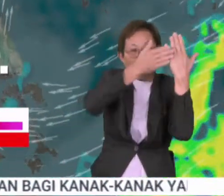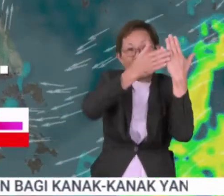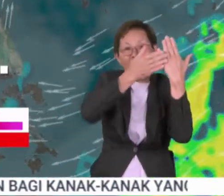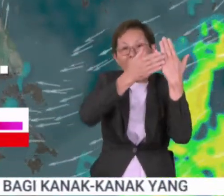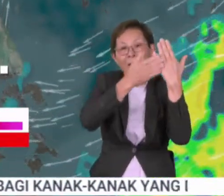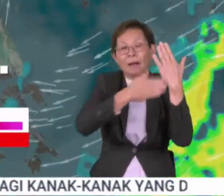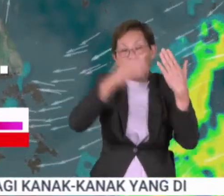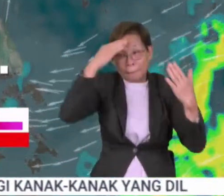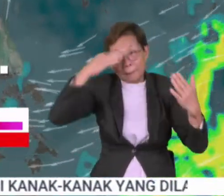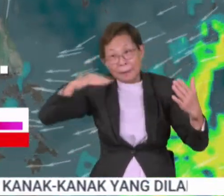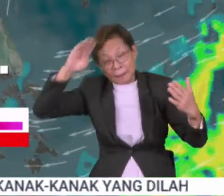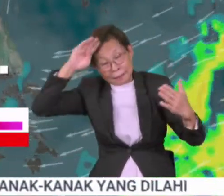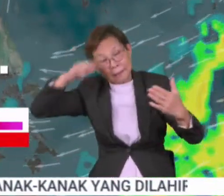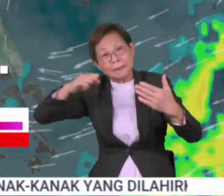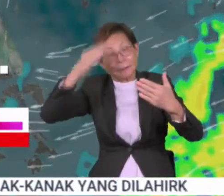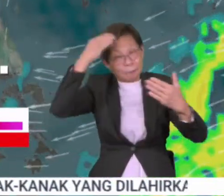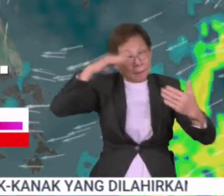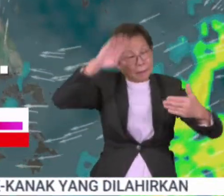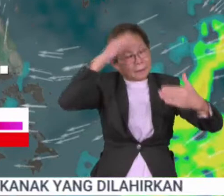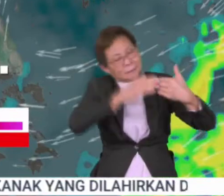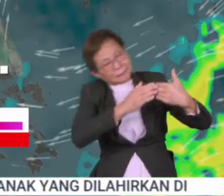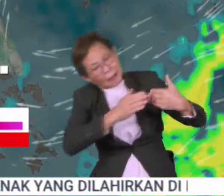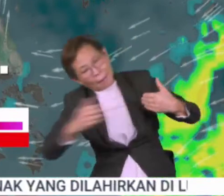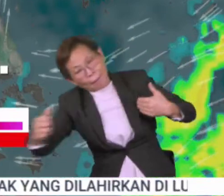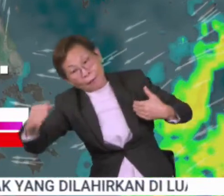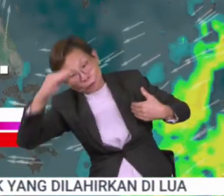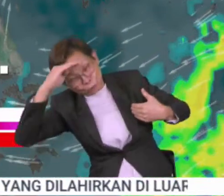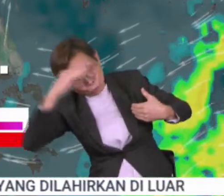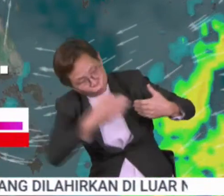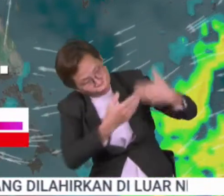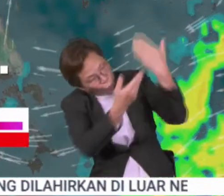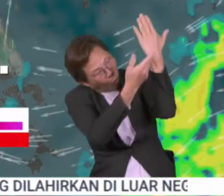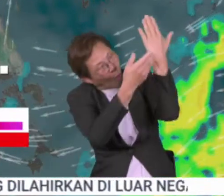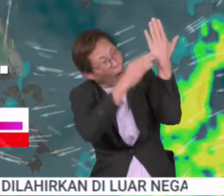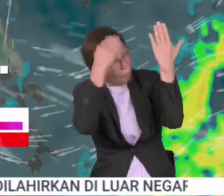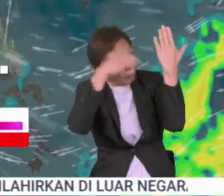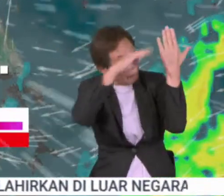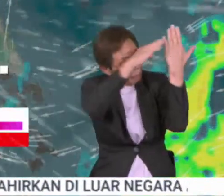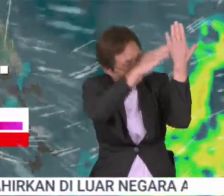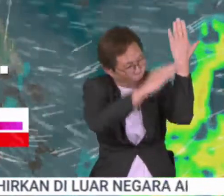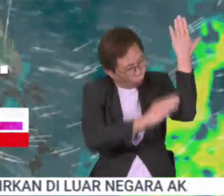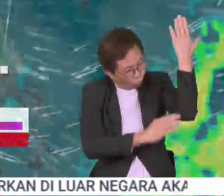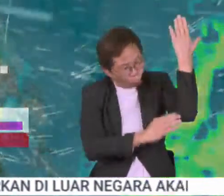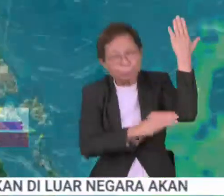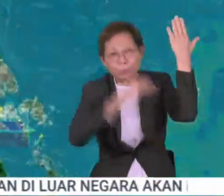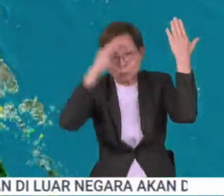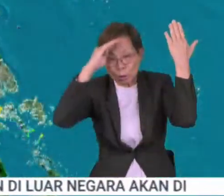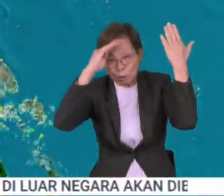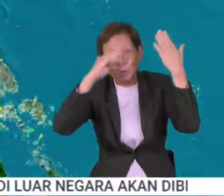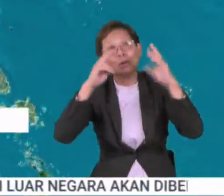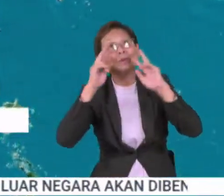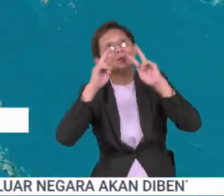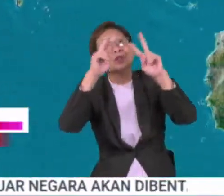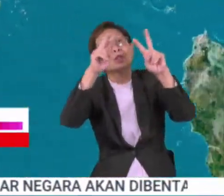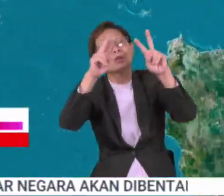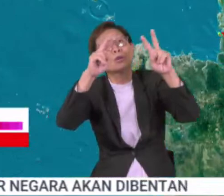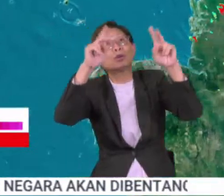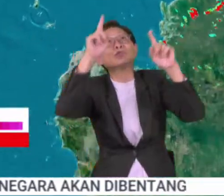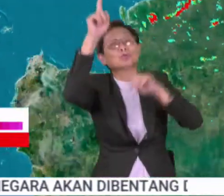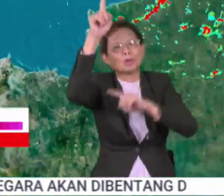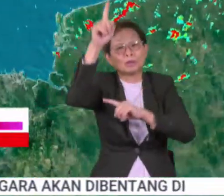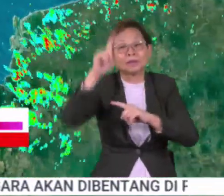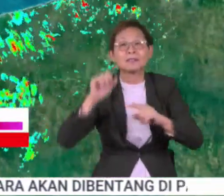negeri Perlis sehinggalah ke negeri Johor. Tinjauan cuaca di negeri Sabah dan Sarawak